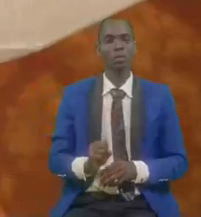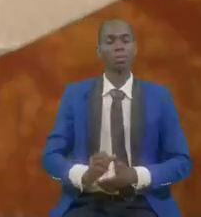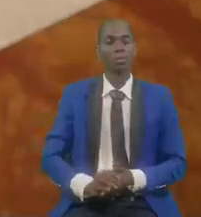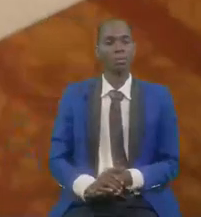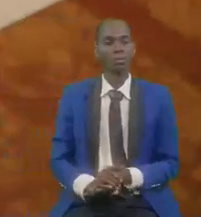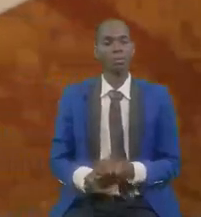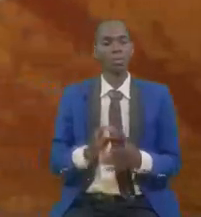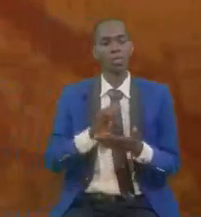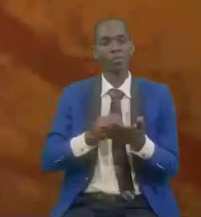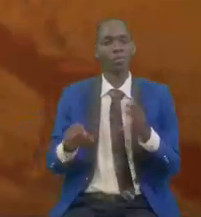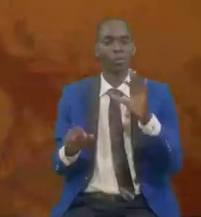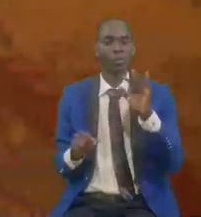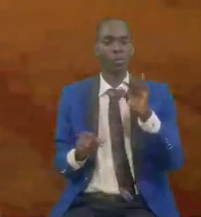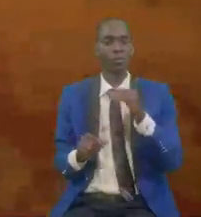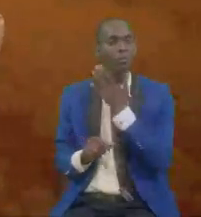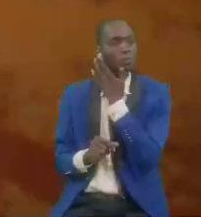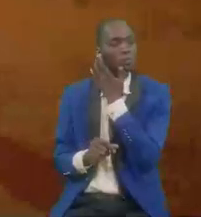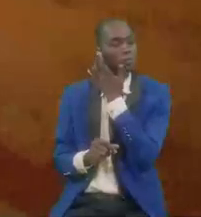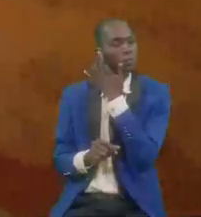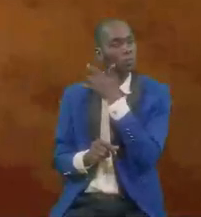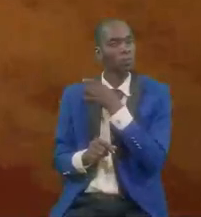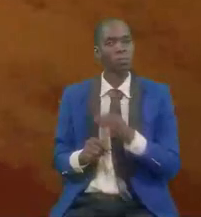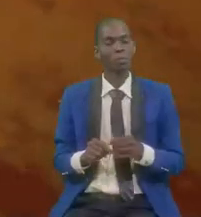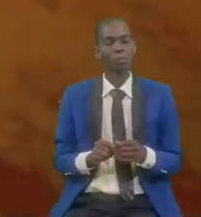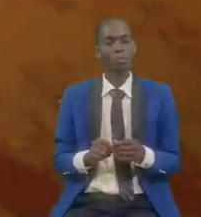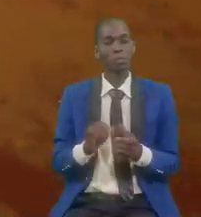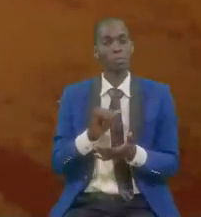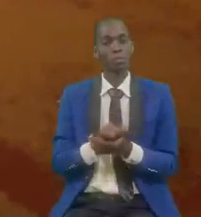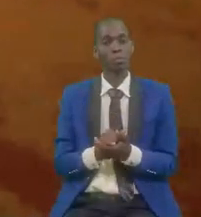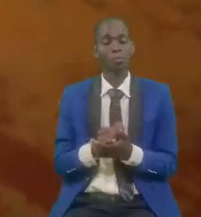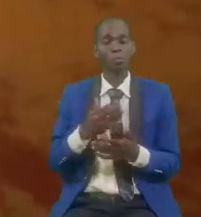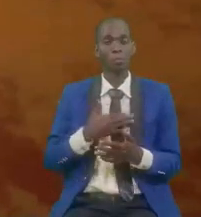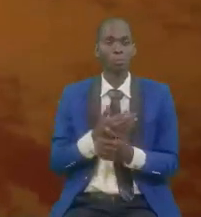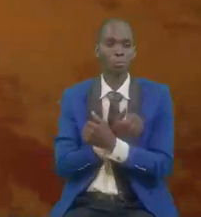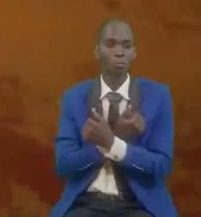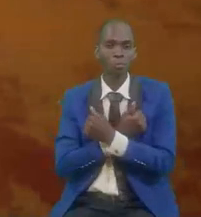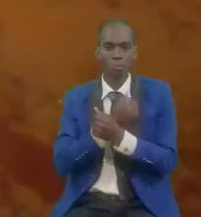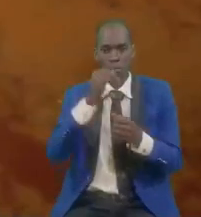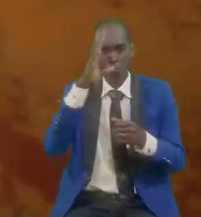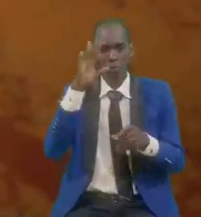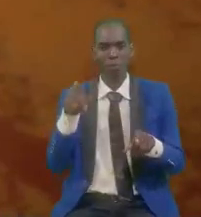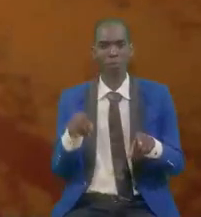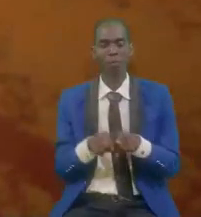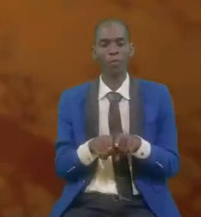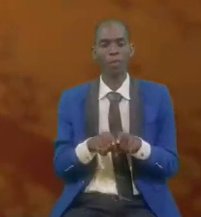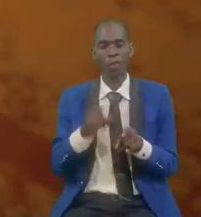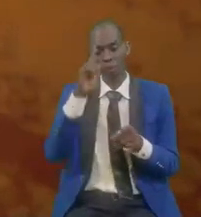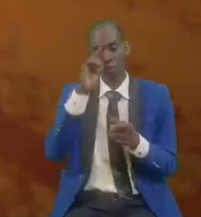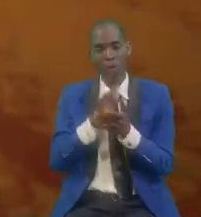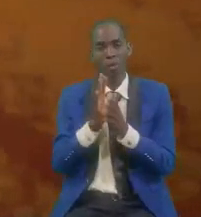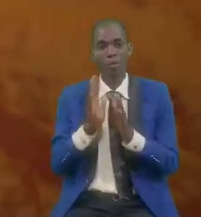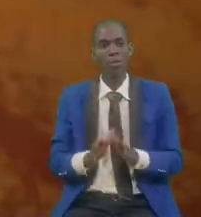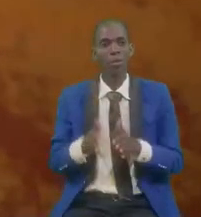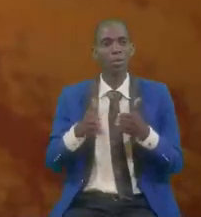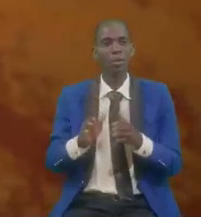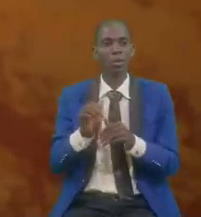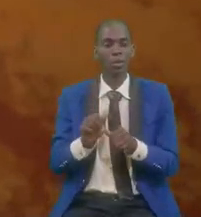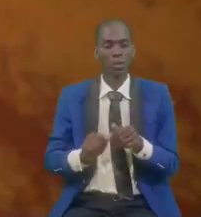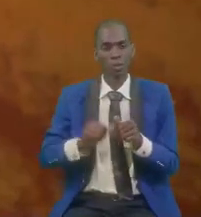créatures. » 19. Sachez-le, mes frères bien-aimés, ainsi que